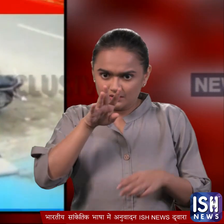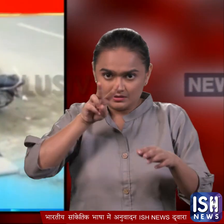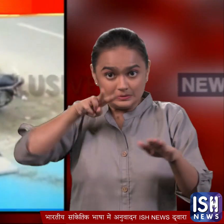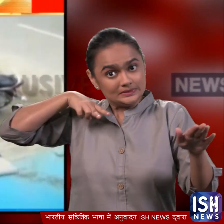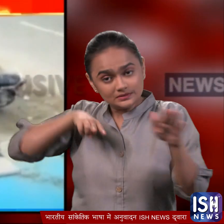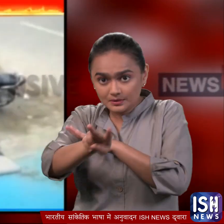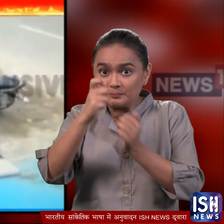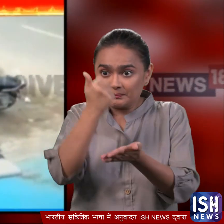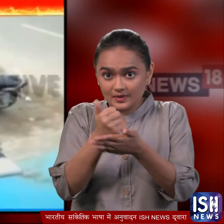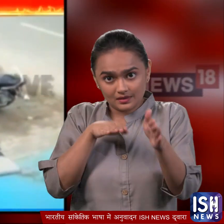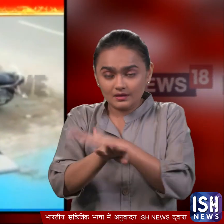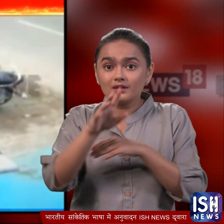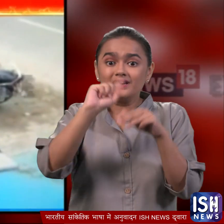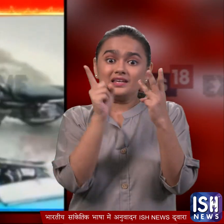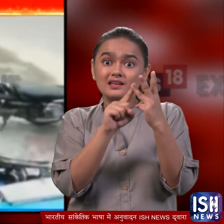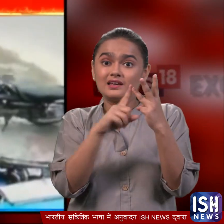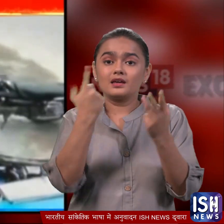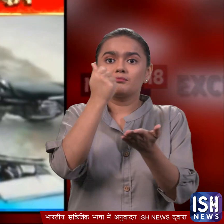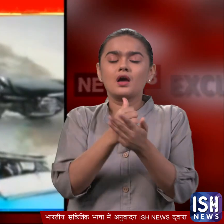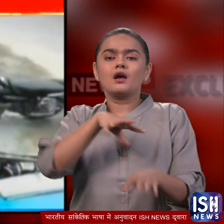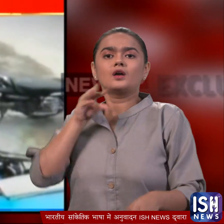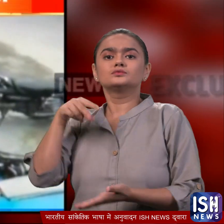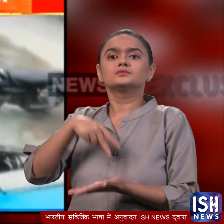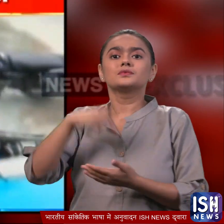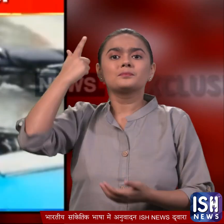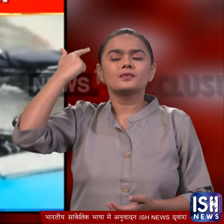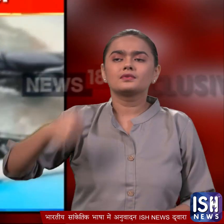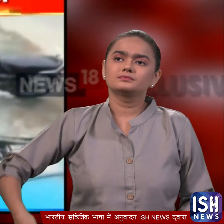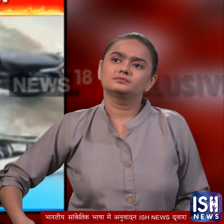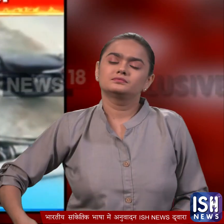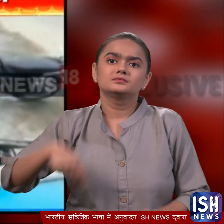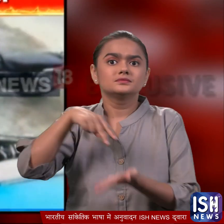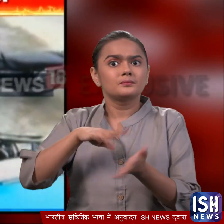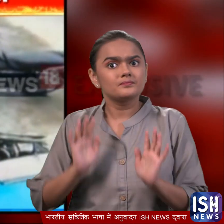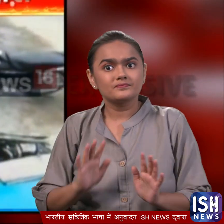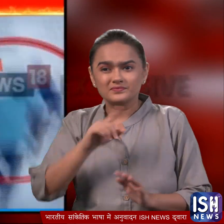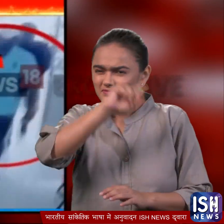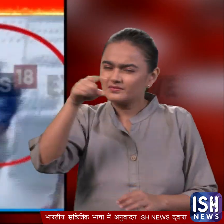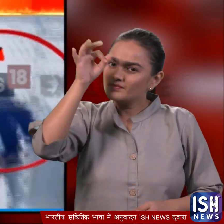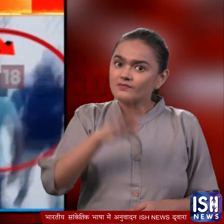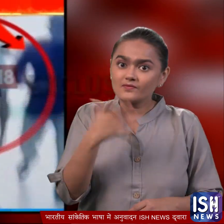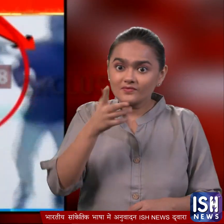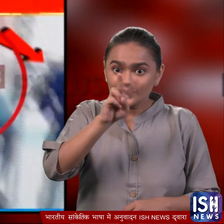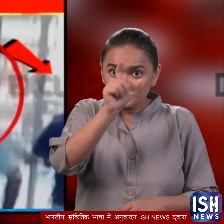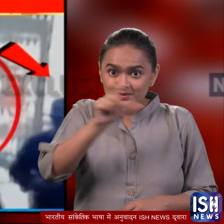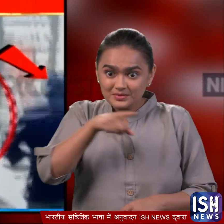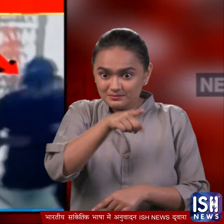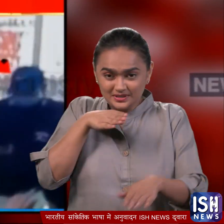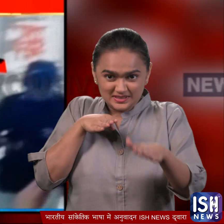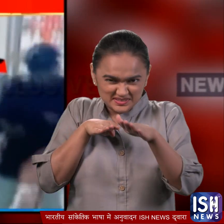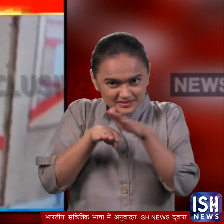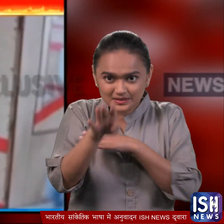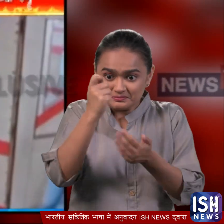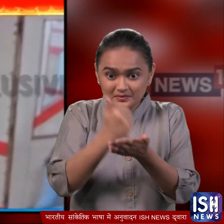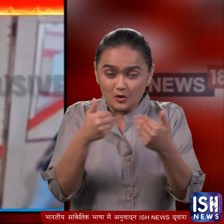जिसमें 2 बदमाश बैंक के अंदर घुसते दिखाई दिए, तो वहीं तीसरा बदमाश बाहर ही काले रंग का बैग लिए खड़ा हो गया। दावा किया गया कि जैसे